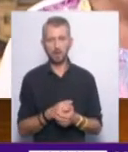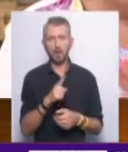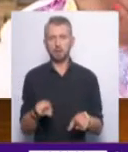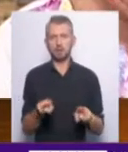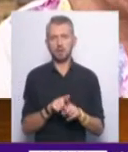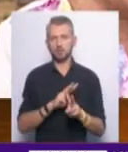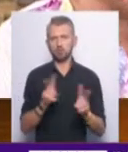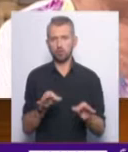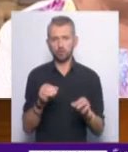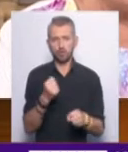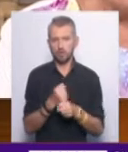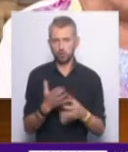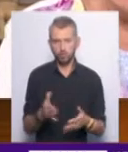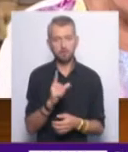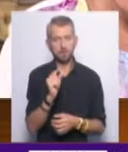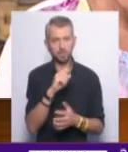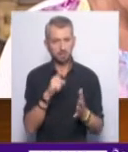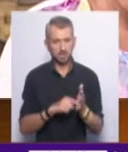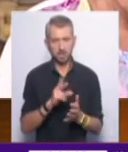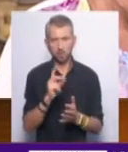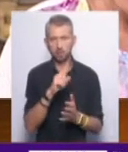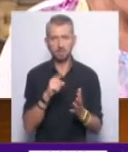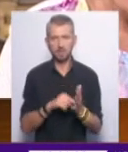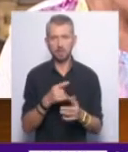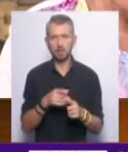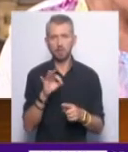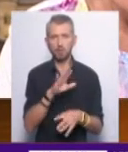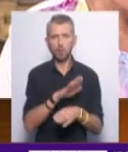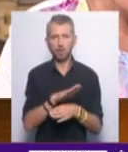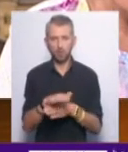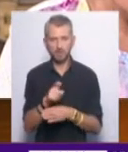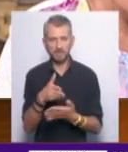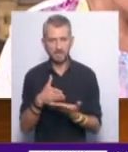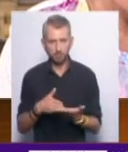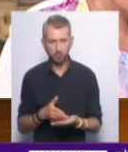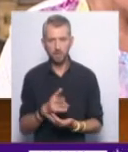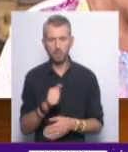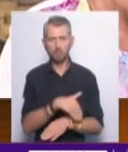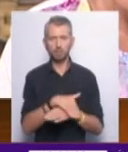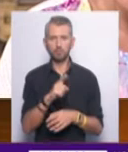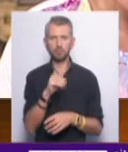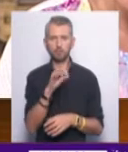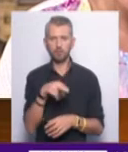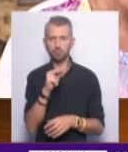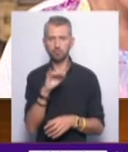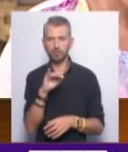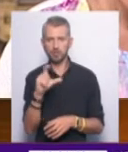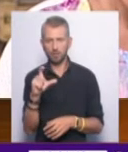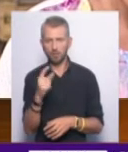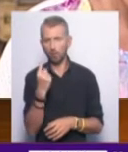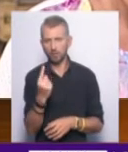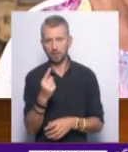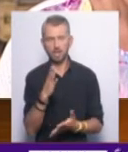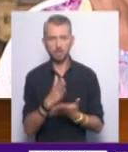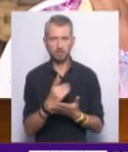і нічого не зробив. Це перше питання. Друге питання про кіоски з хлібом. На вулиці Зодчих 1 є